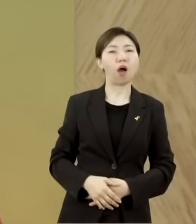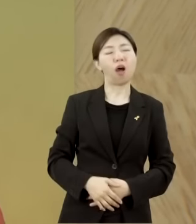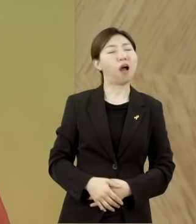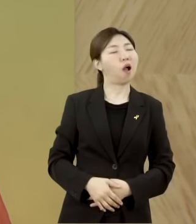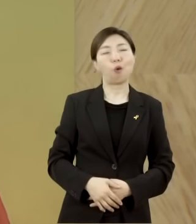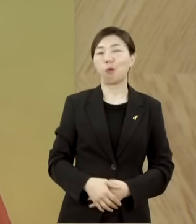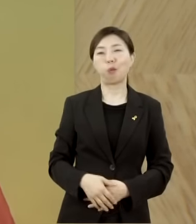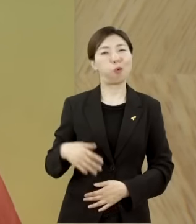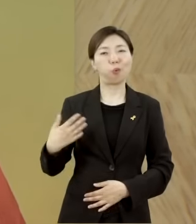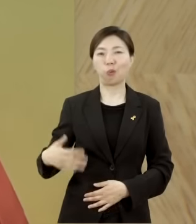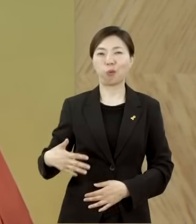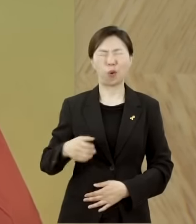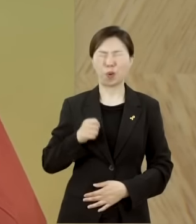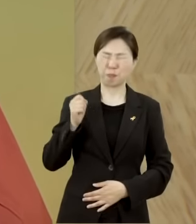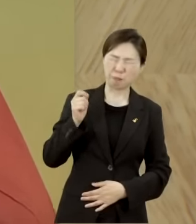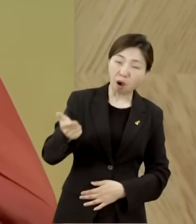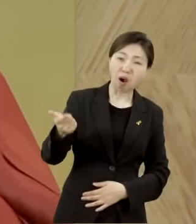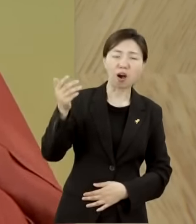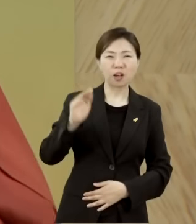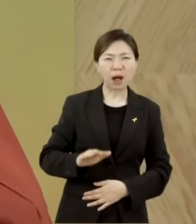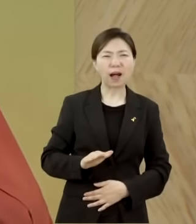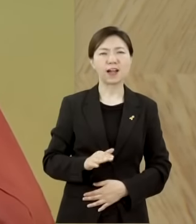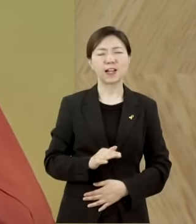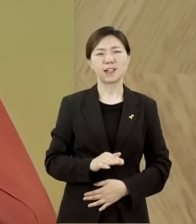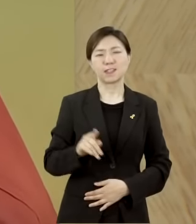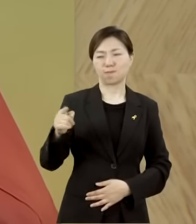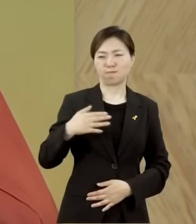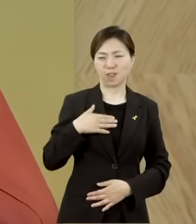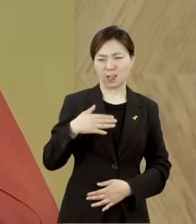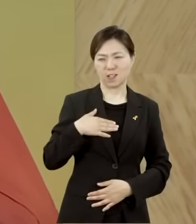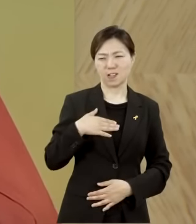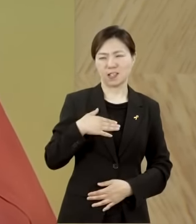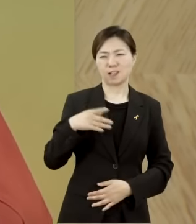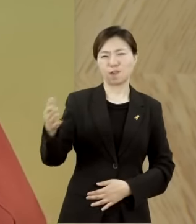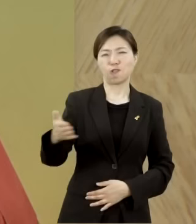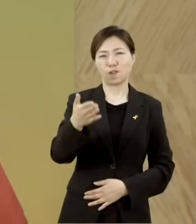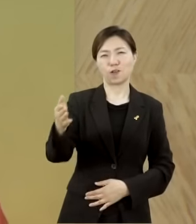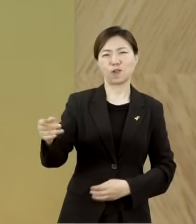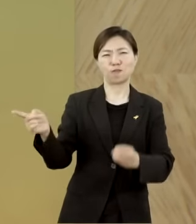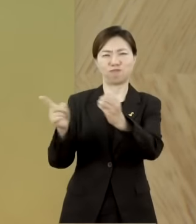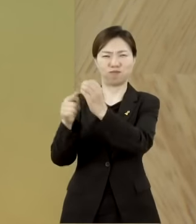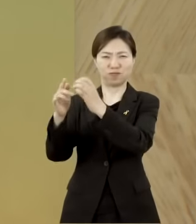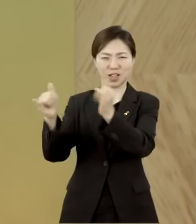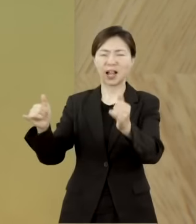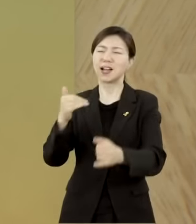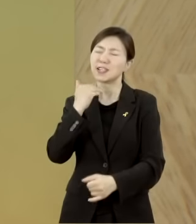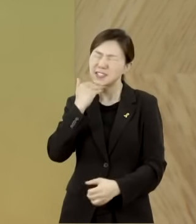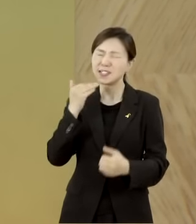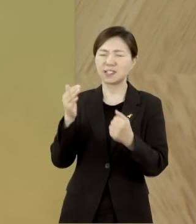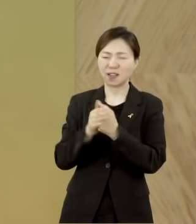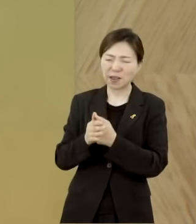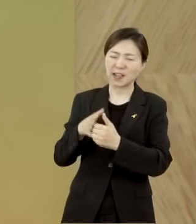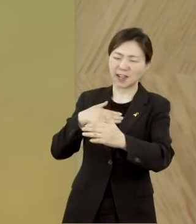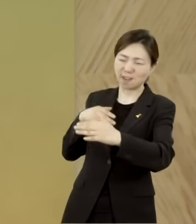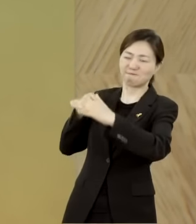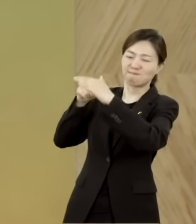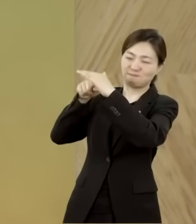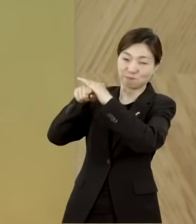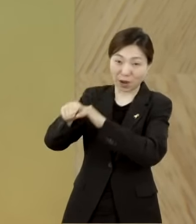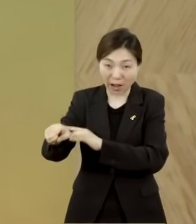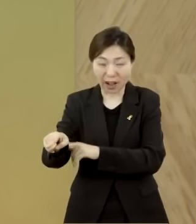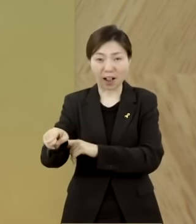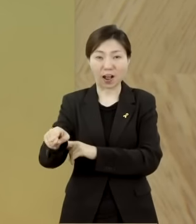멀더라구요 하지만 뭐 멀더라도 우리 불자님들이 기다려 주시니까 그래서 이제 요새 또 열차가 또 빠르지